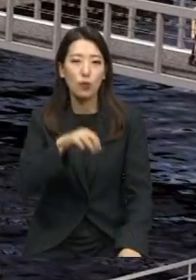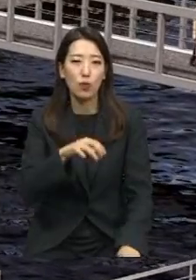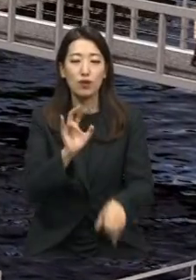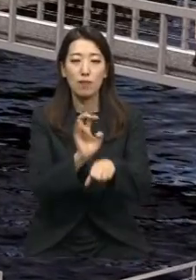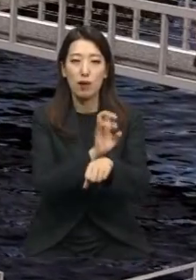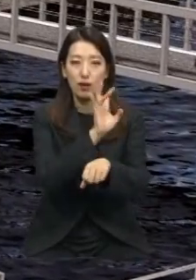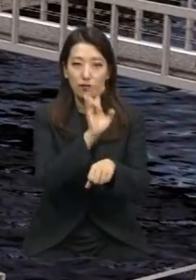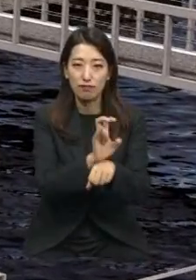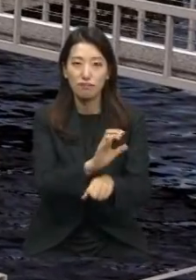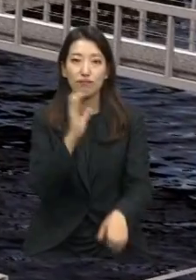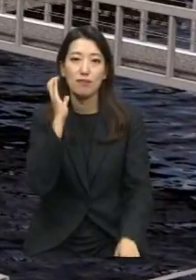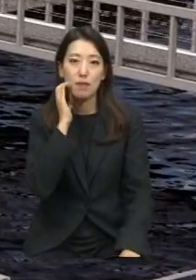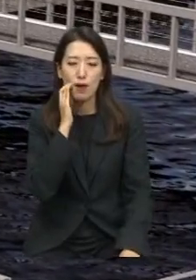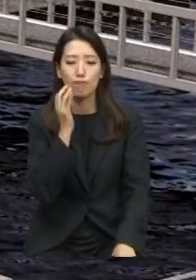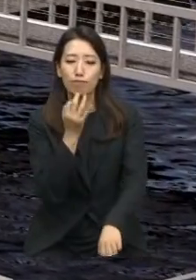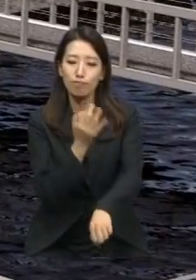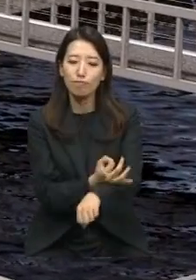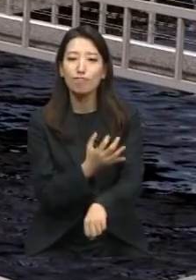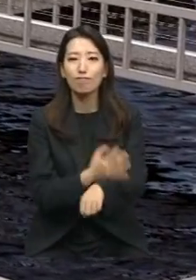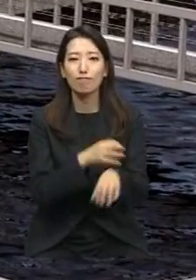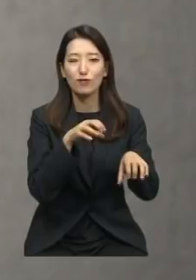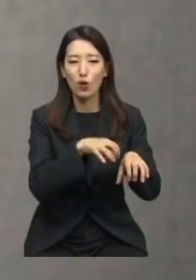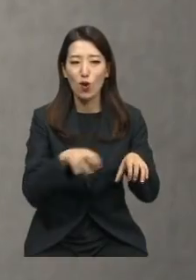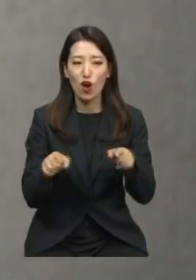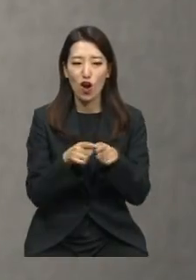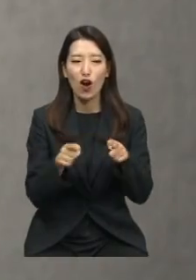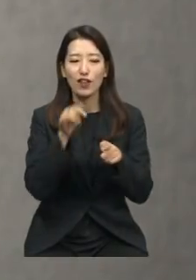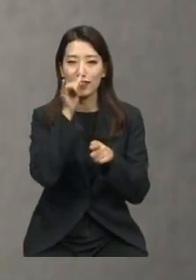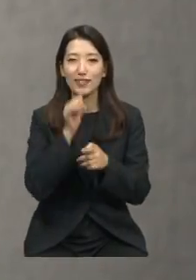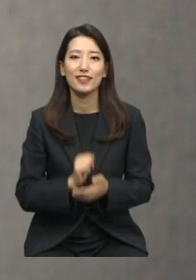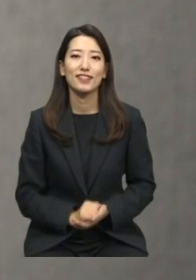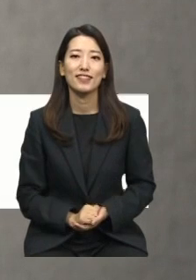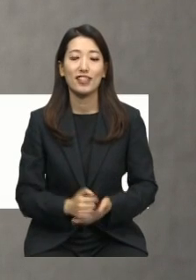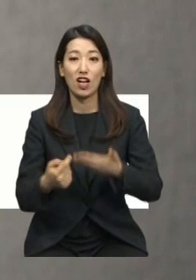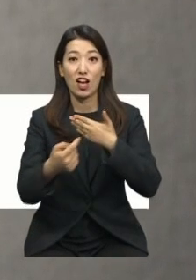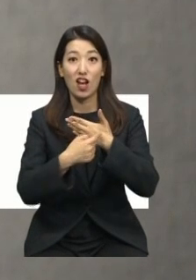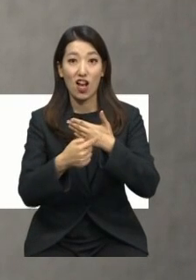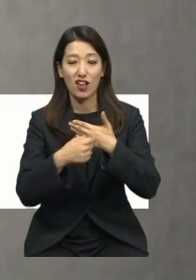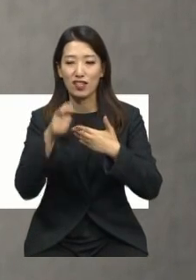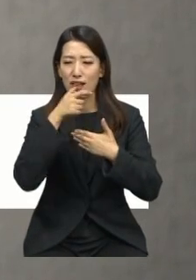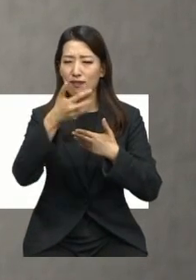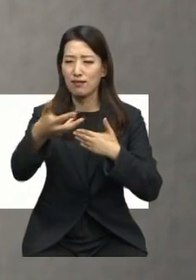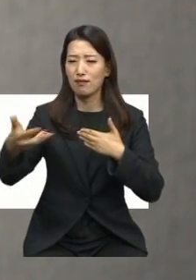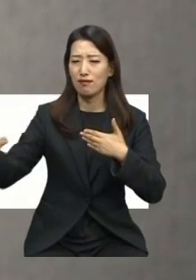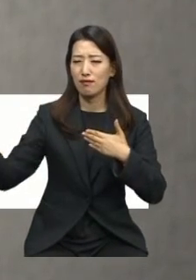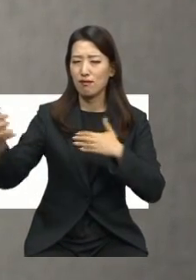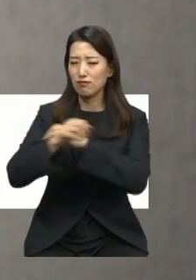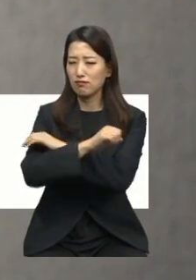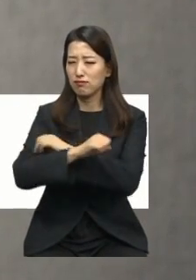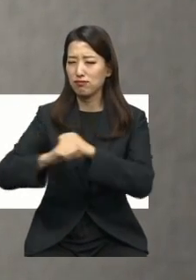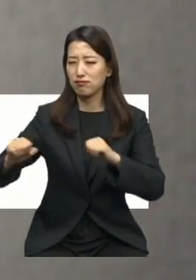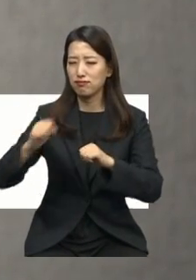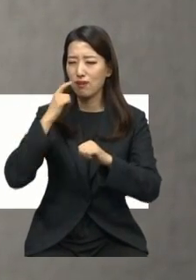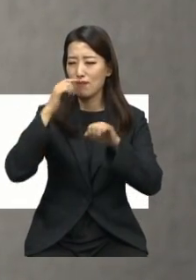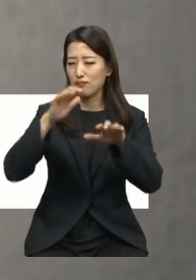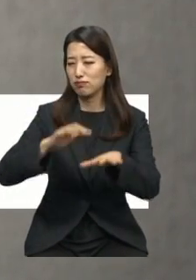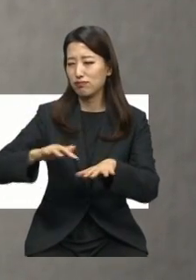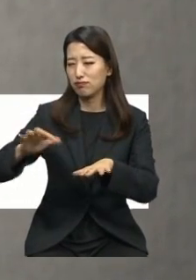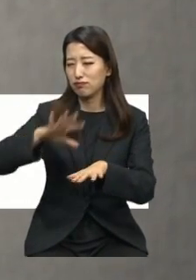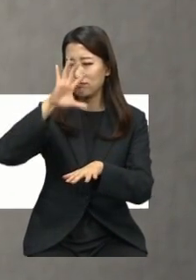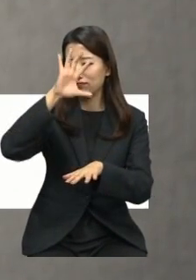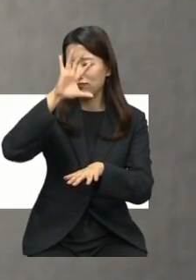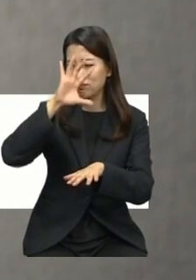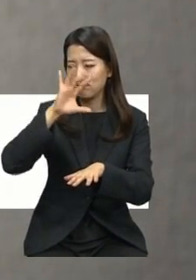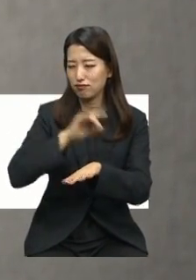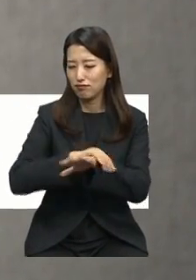카페 등 각종 편의 시설이 점합니다 외관은 한강의 넓고 잔잔한 경관과 잘 어울리게 설계했습니다